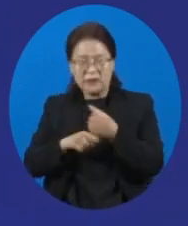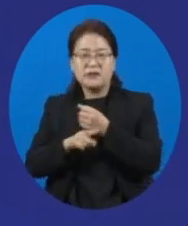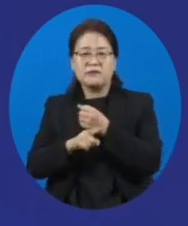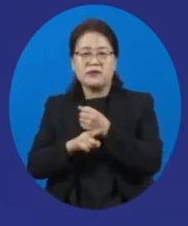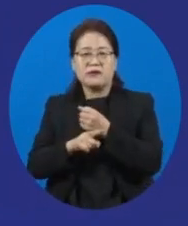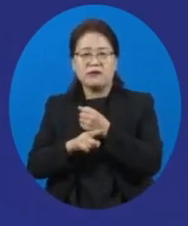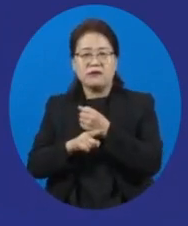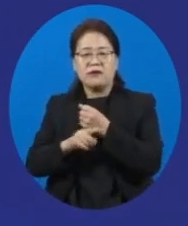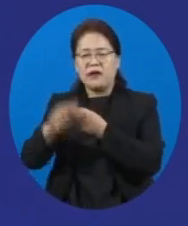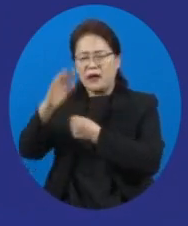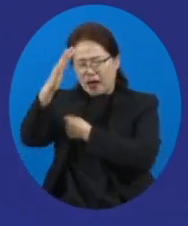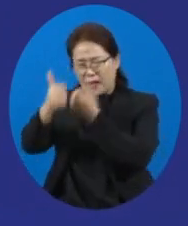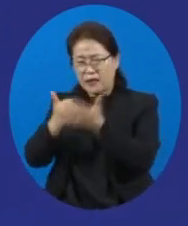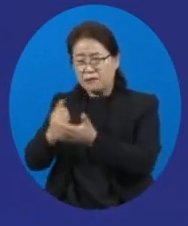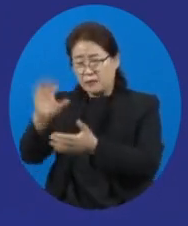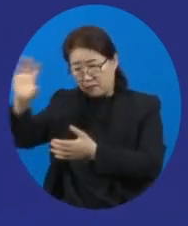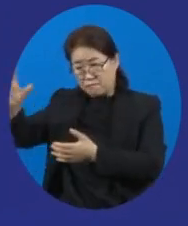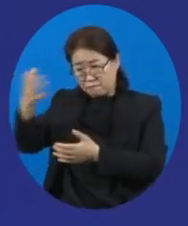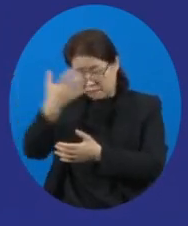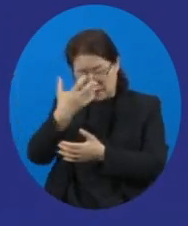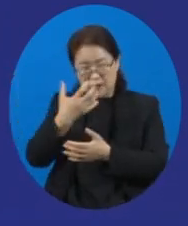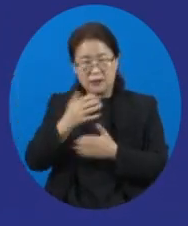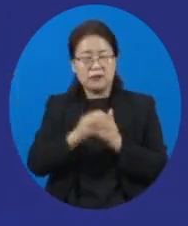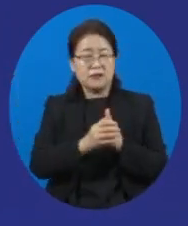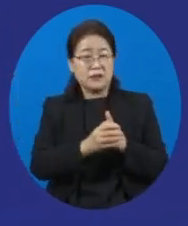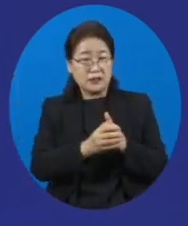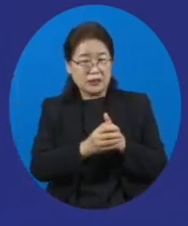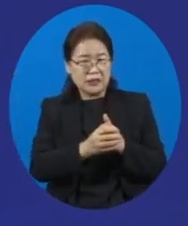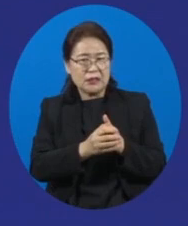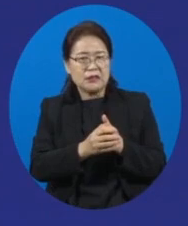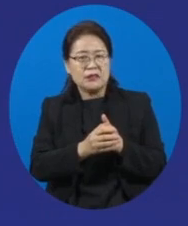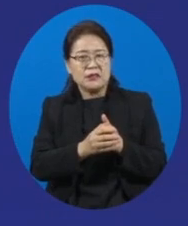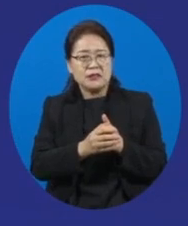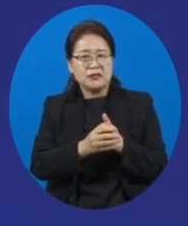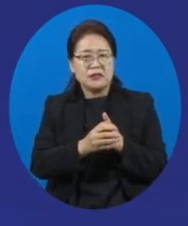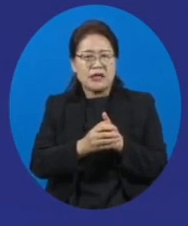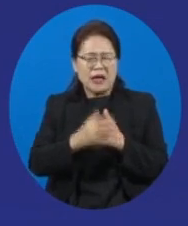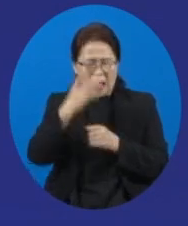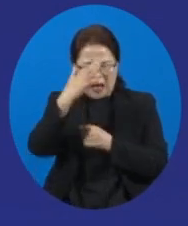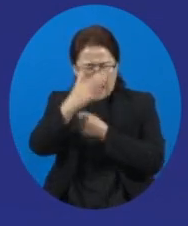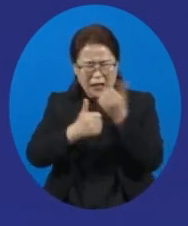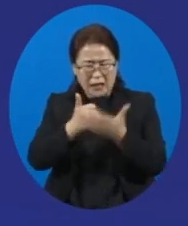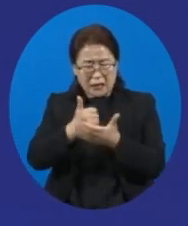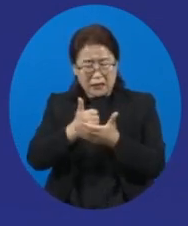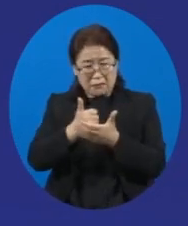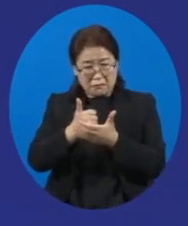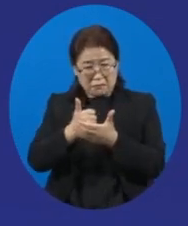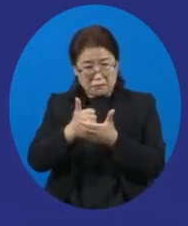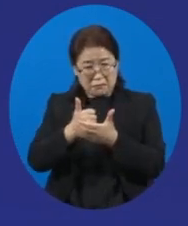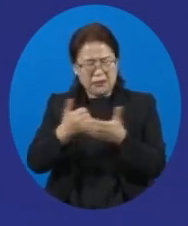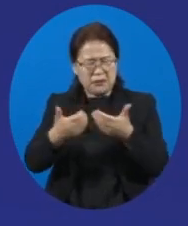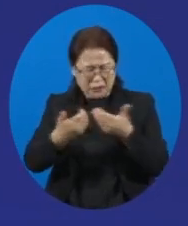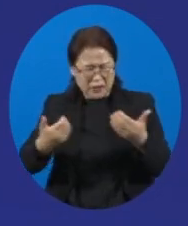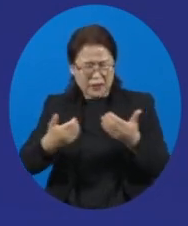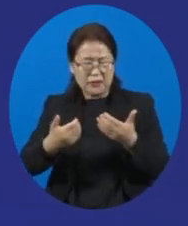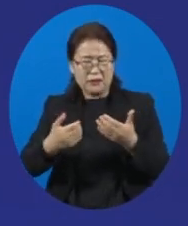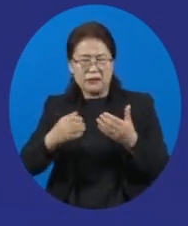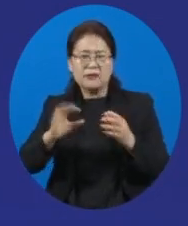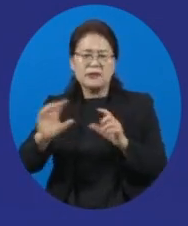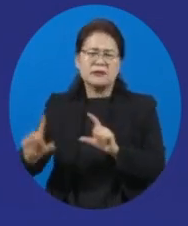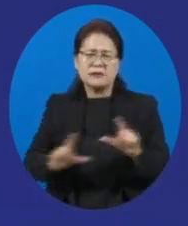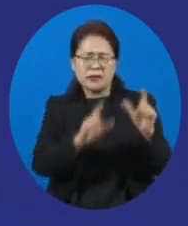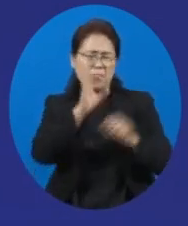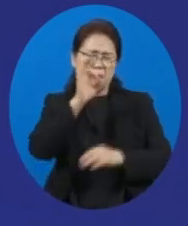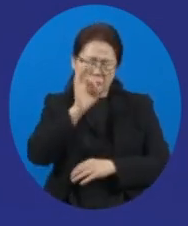나의 형상대로 지음받은 너는 내 품을 떠나서는 살 수 없다는 거예요. 죽었다